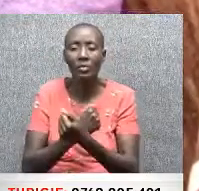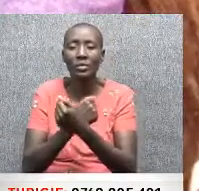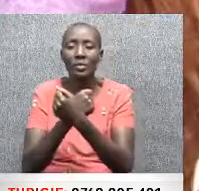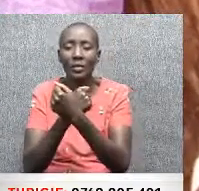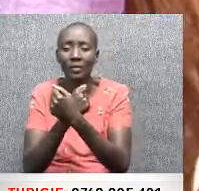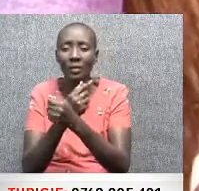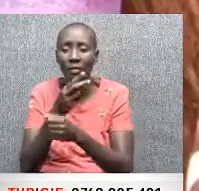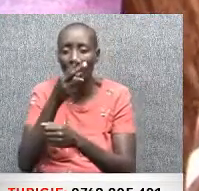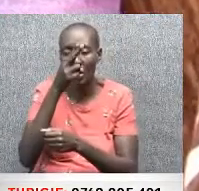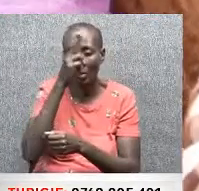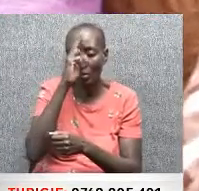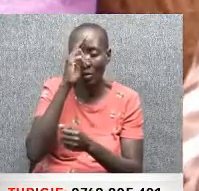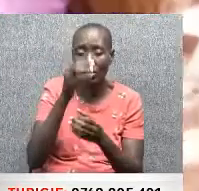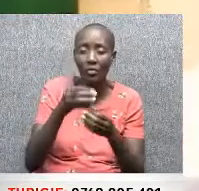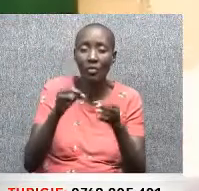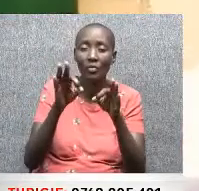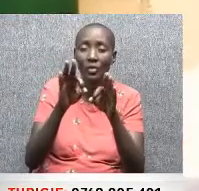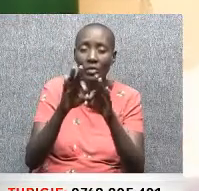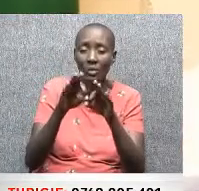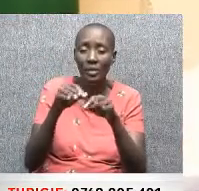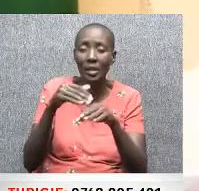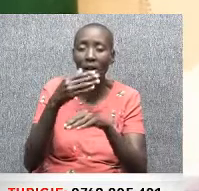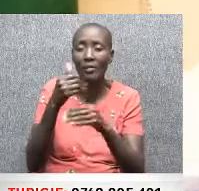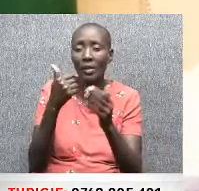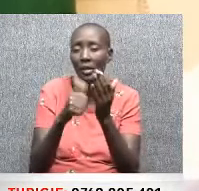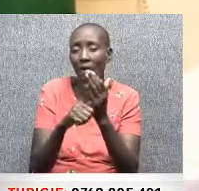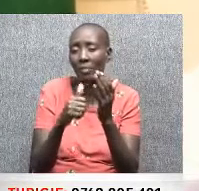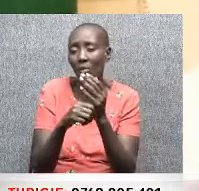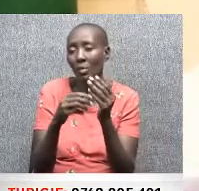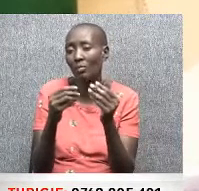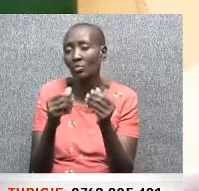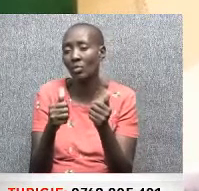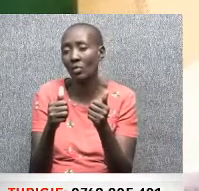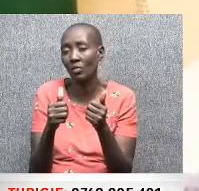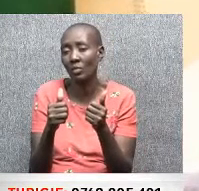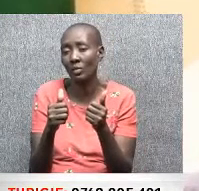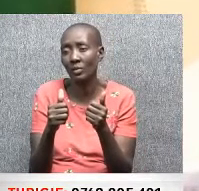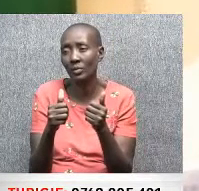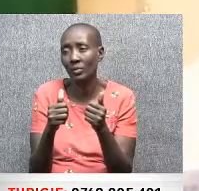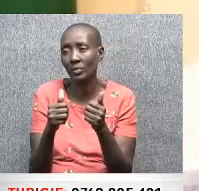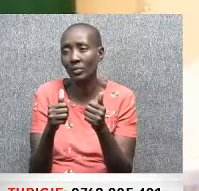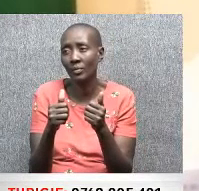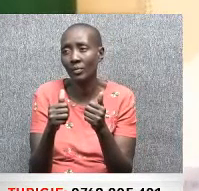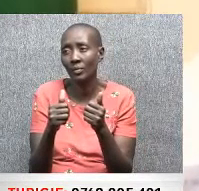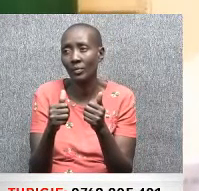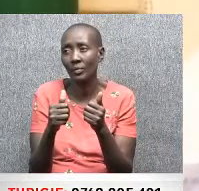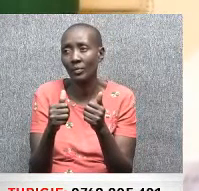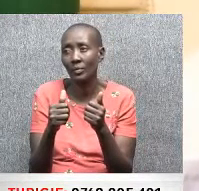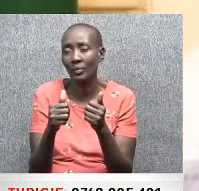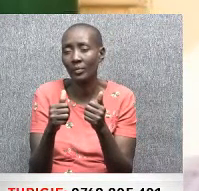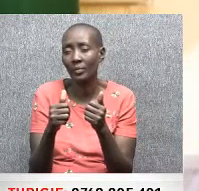baadaye ghasia hizo kusitishwa. So this first flood was touched down